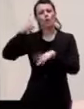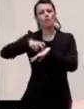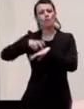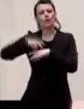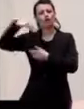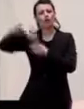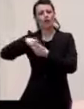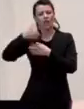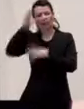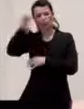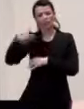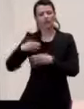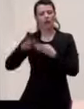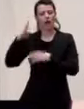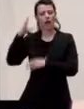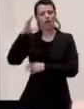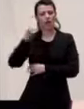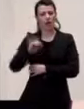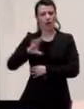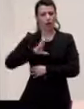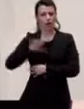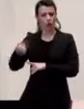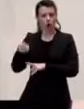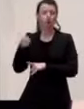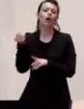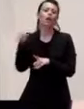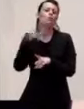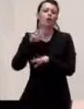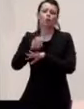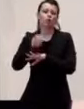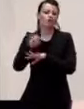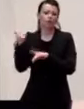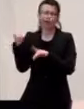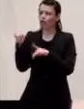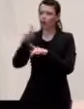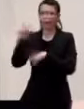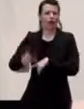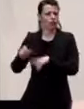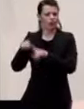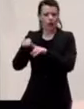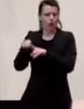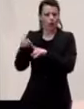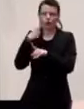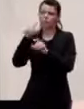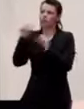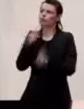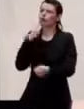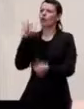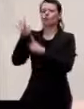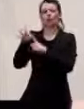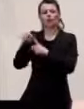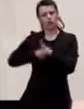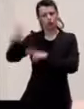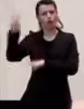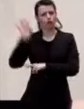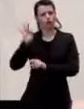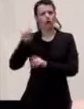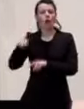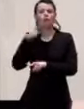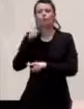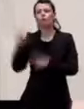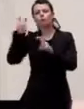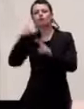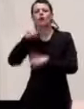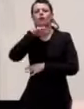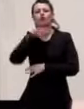e presidente di Italia Longeva, è un punto di riferimento nazionale sul tema della